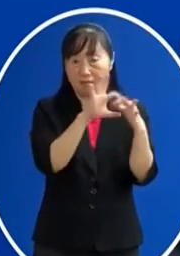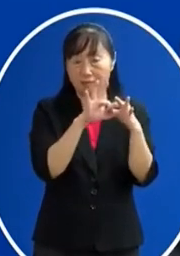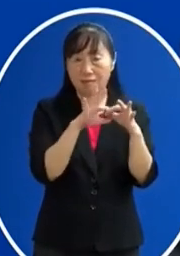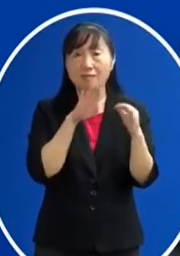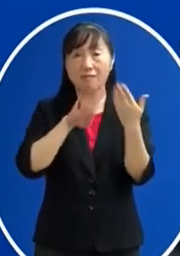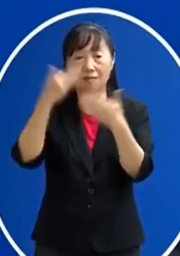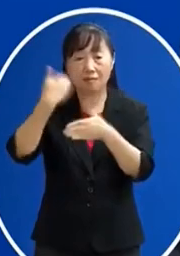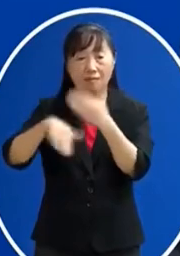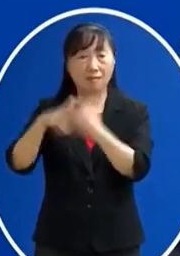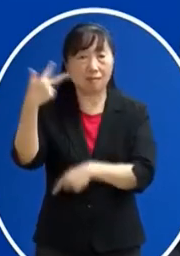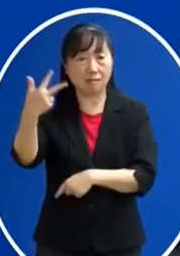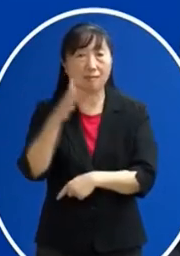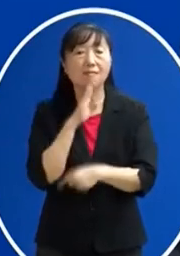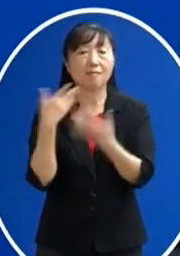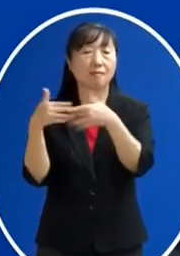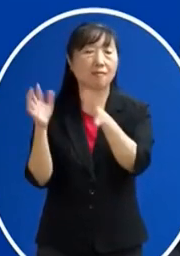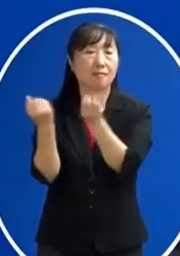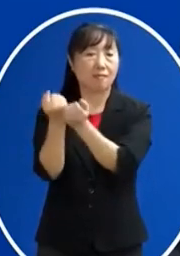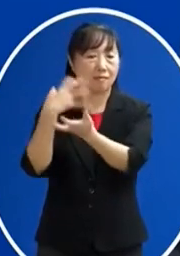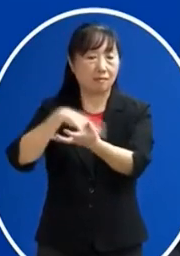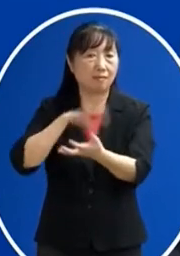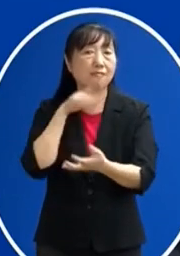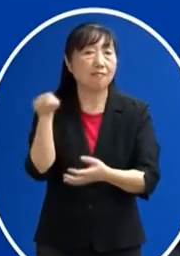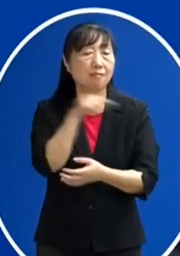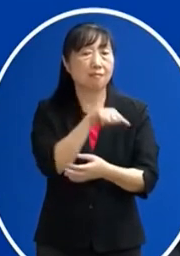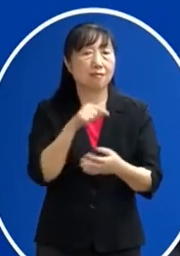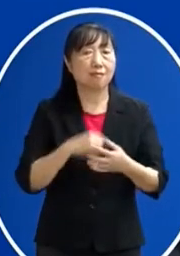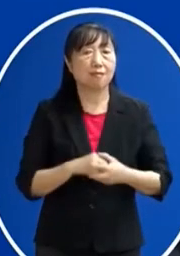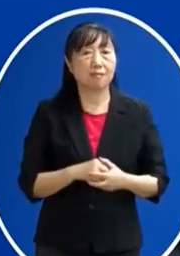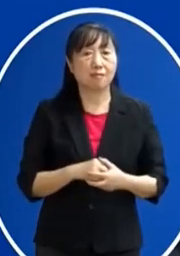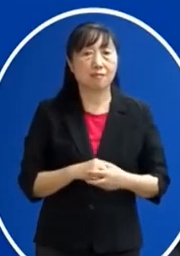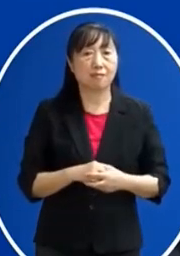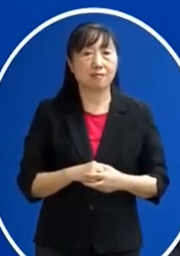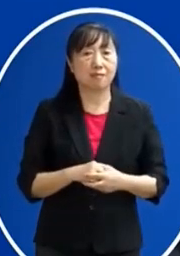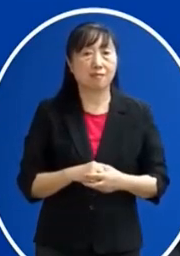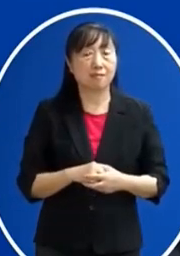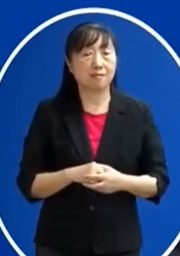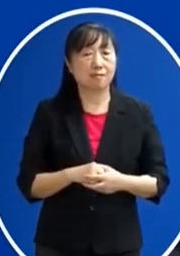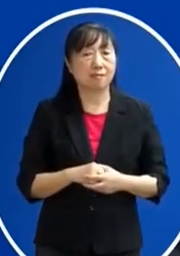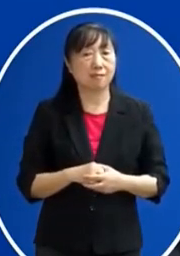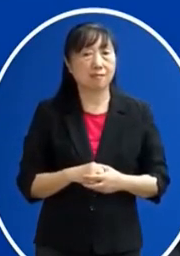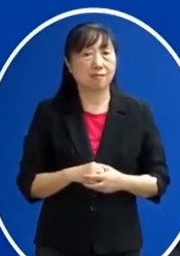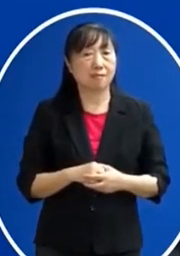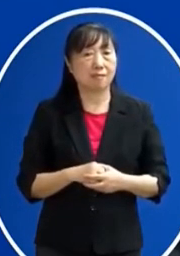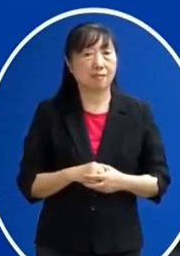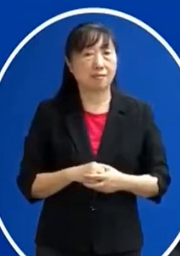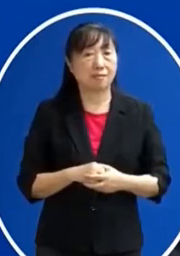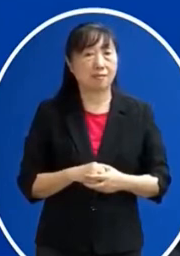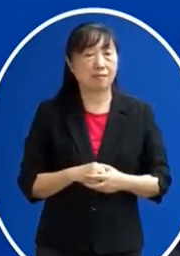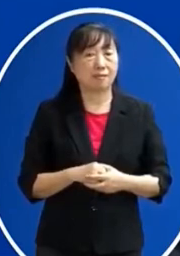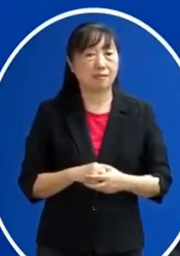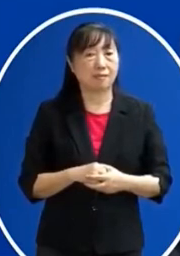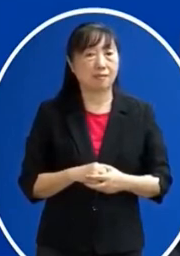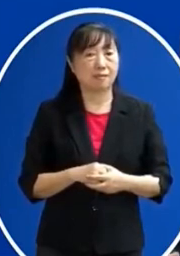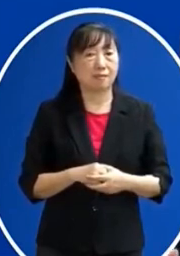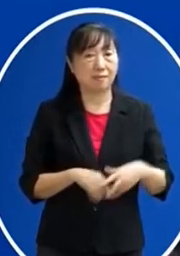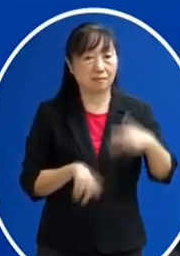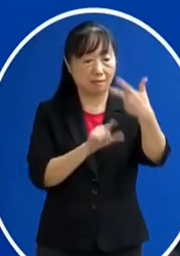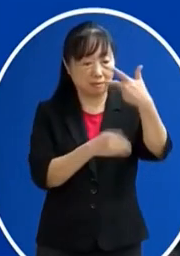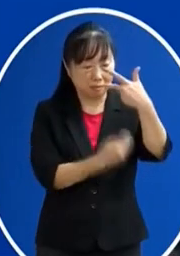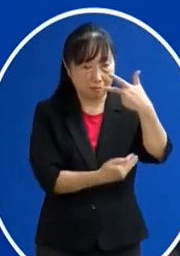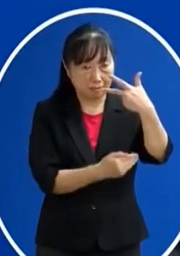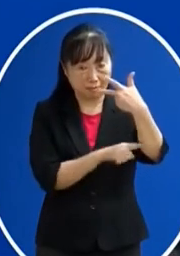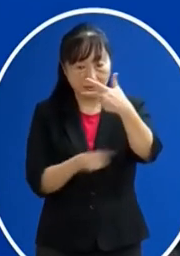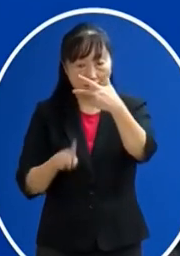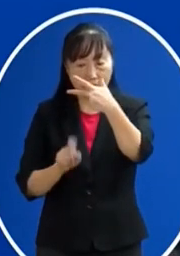另外有7件是 Moderna 接种后有关。那有关这7月9号